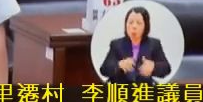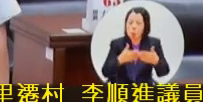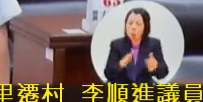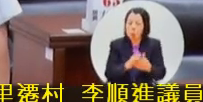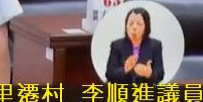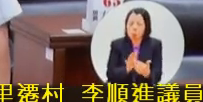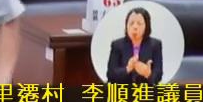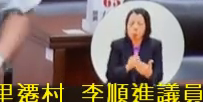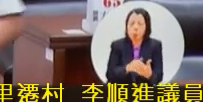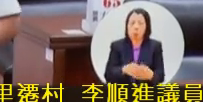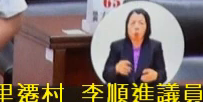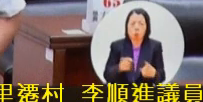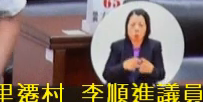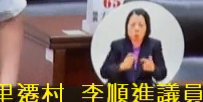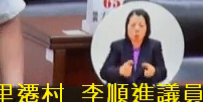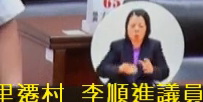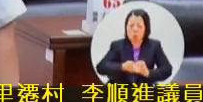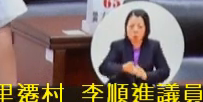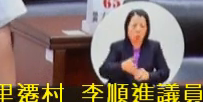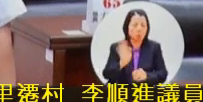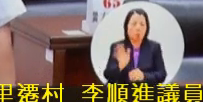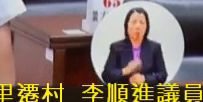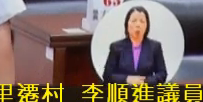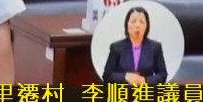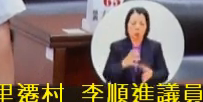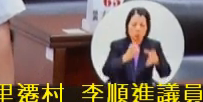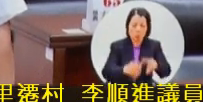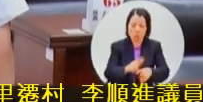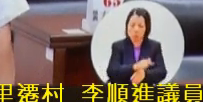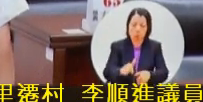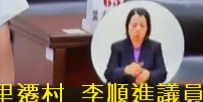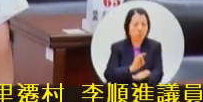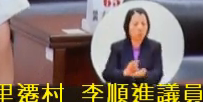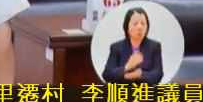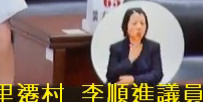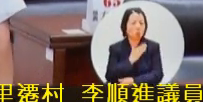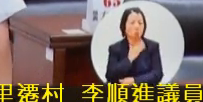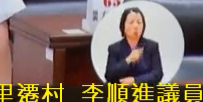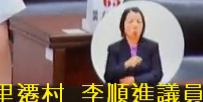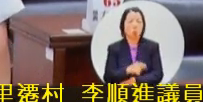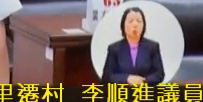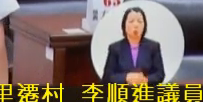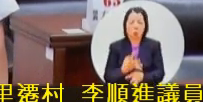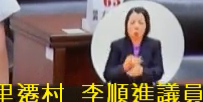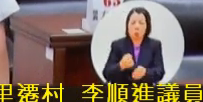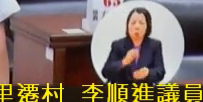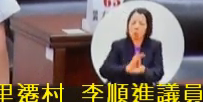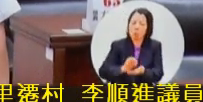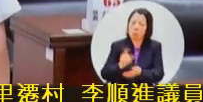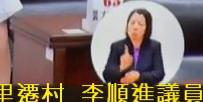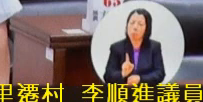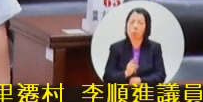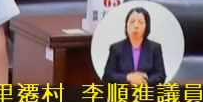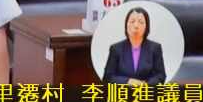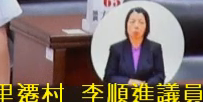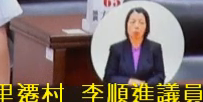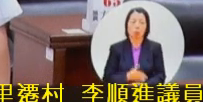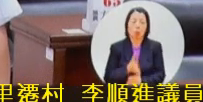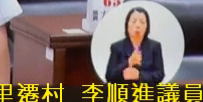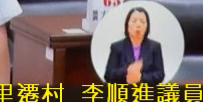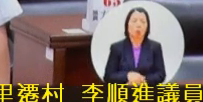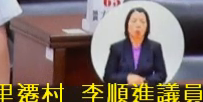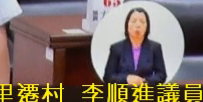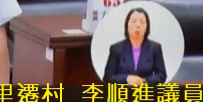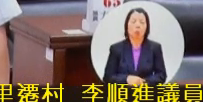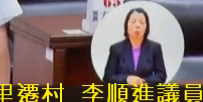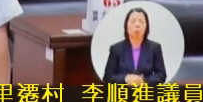那么多，啊，我这些旧设备都不能用，那我还要到什么时候才弄？我想也要怪石化业自己不景气